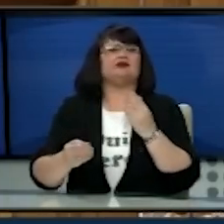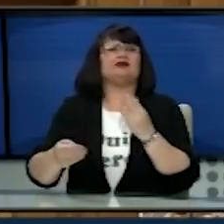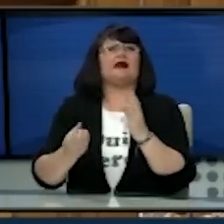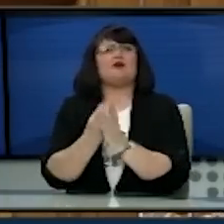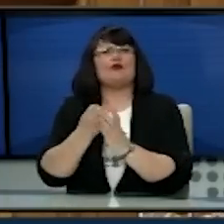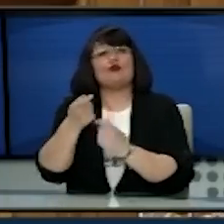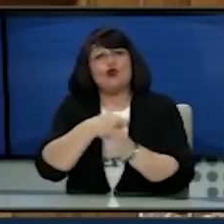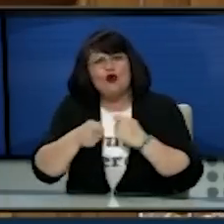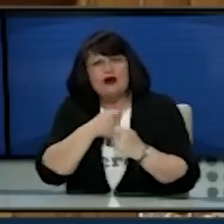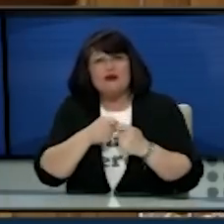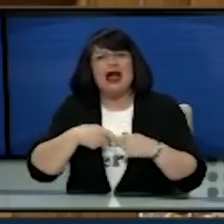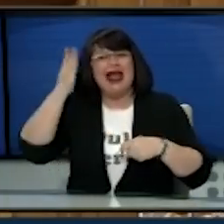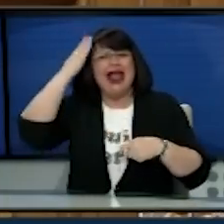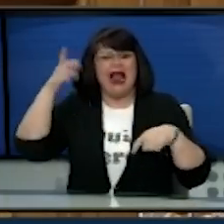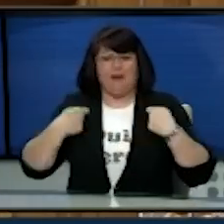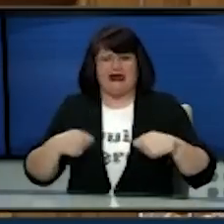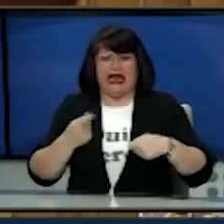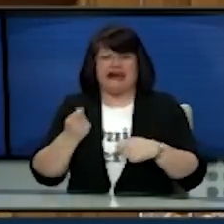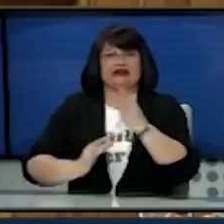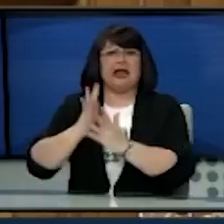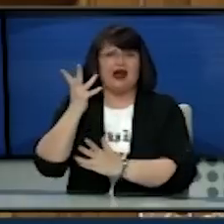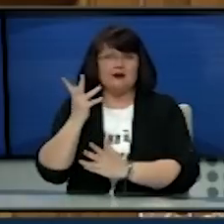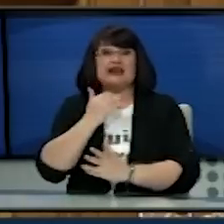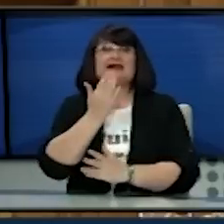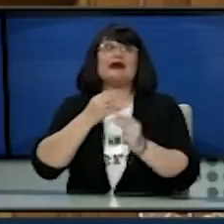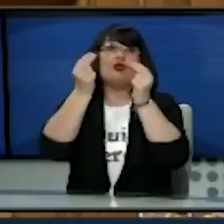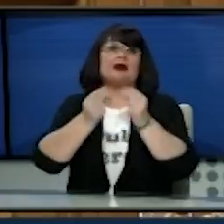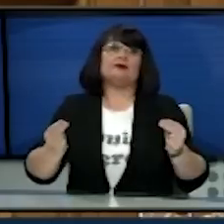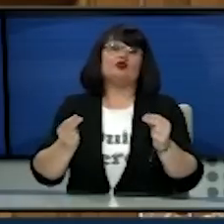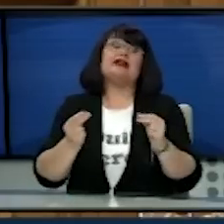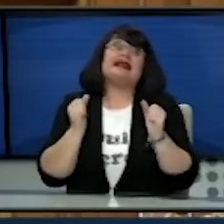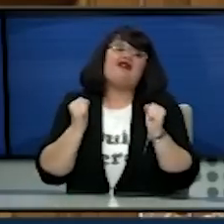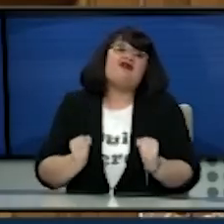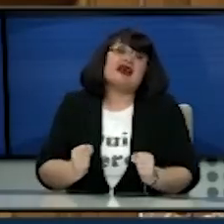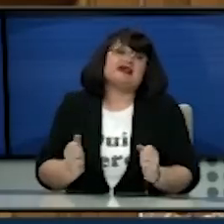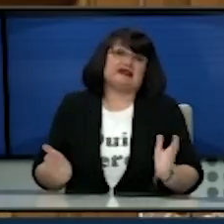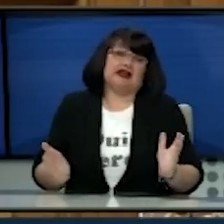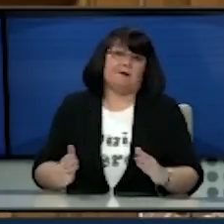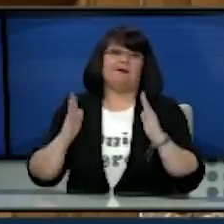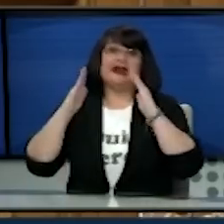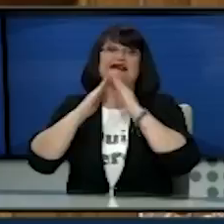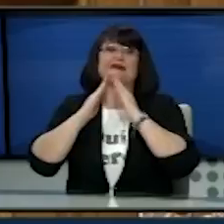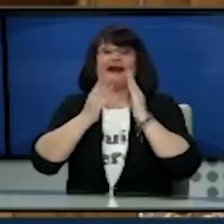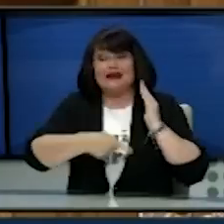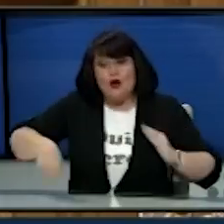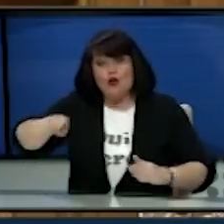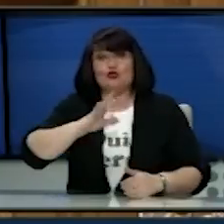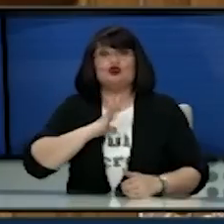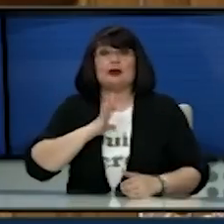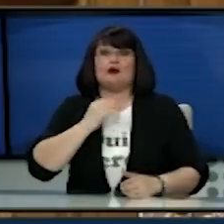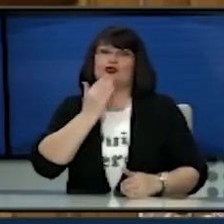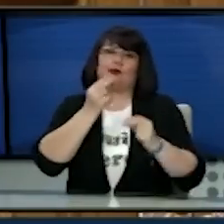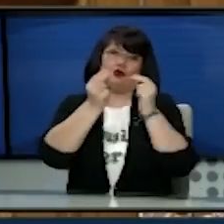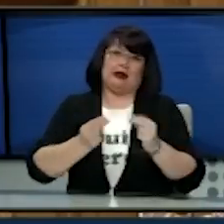καπιταλιστική σας ανάπτυξη δεν μπορεί να λύσει ούτε τα στοιχειώδη, όπως είναι η στέγαση για όλους,